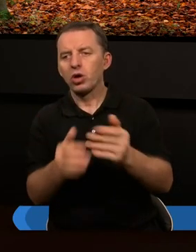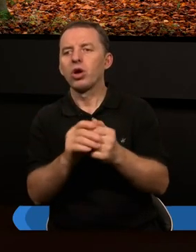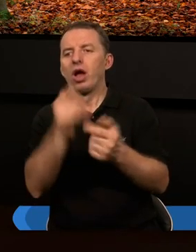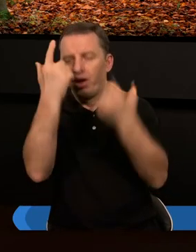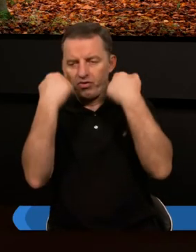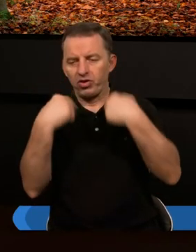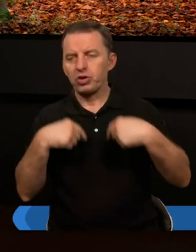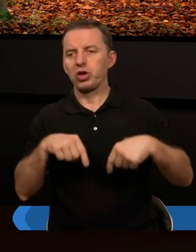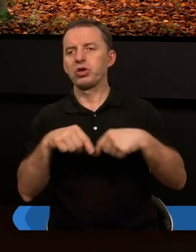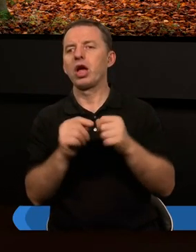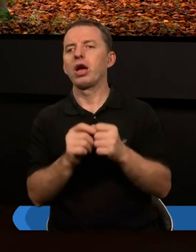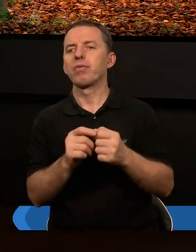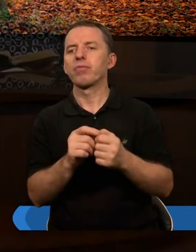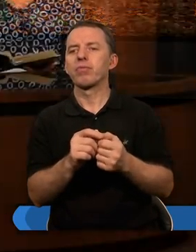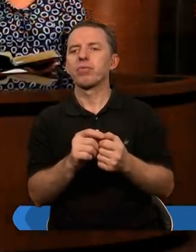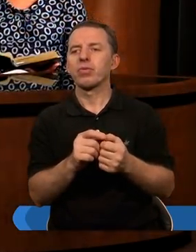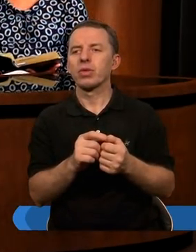fizycznie?